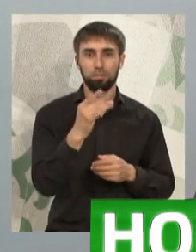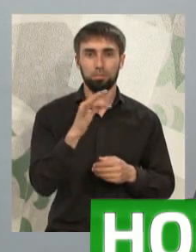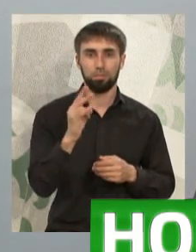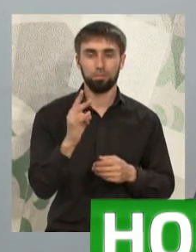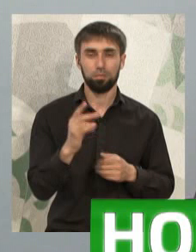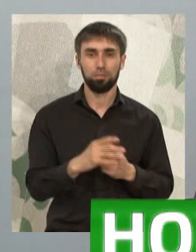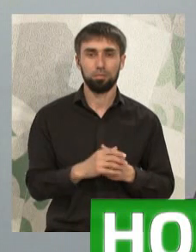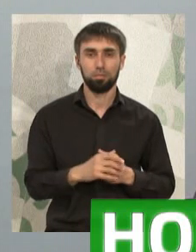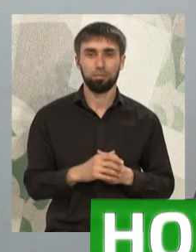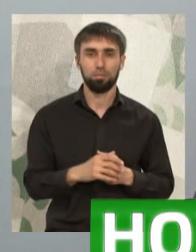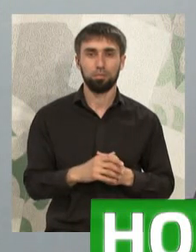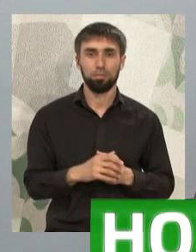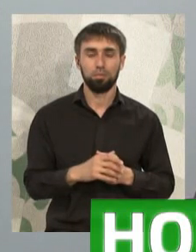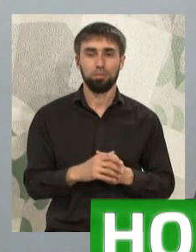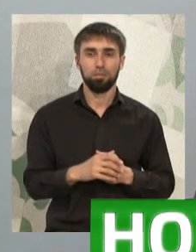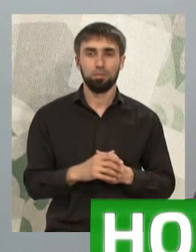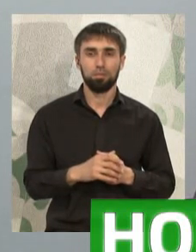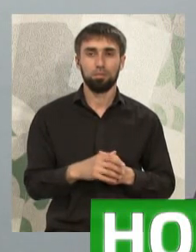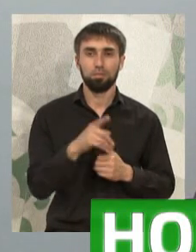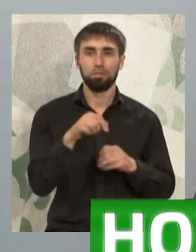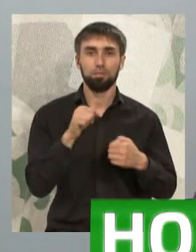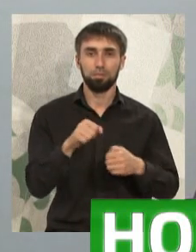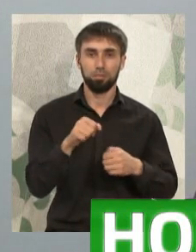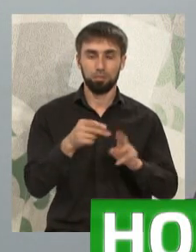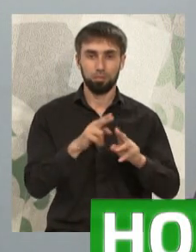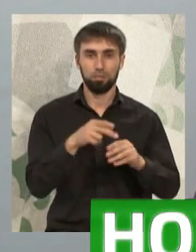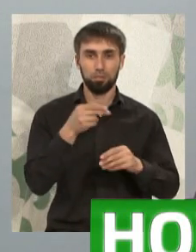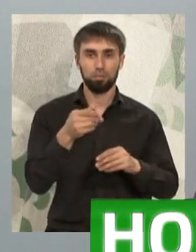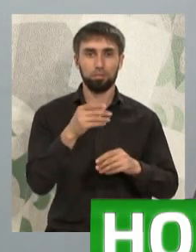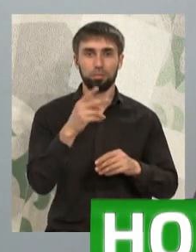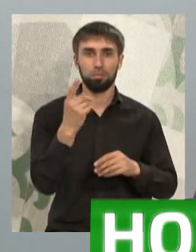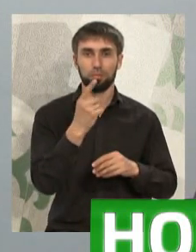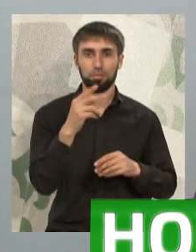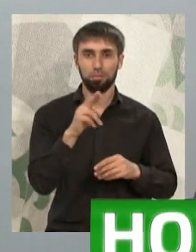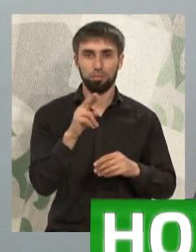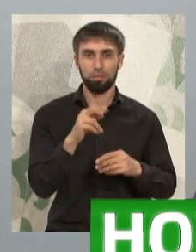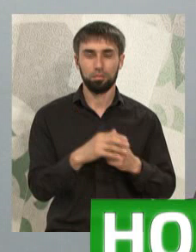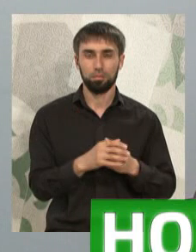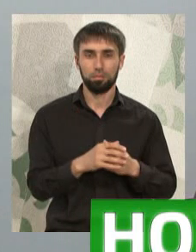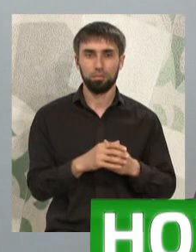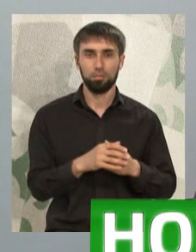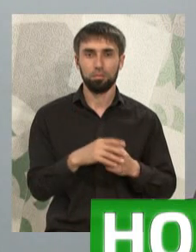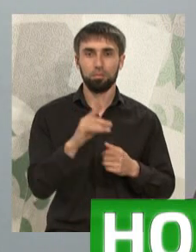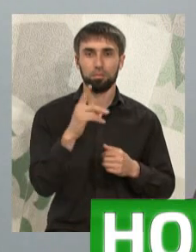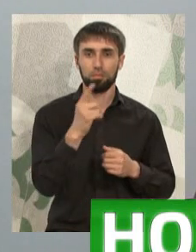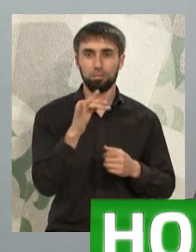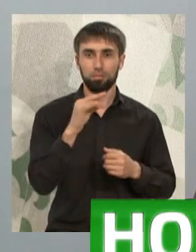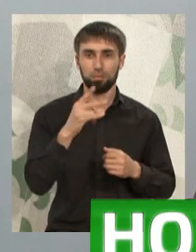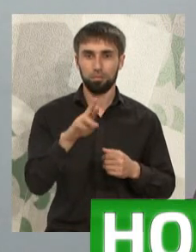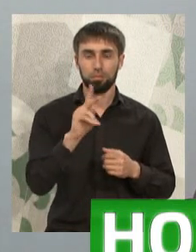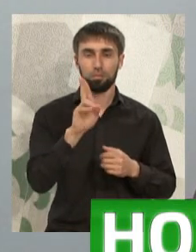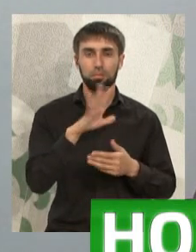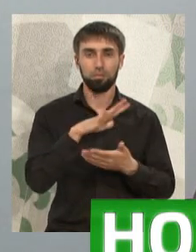учетом права этой выплаты с 1 января. То есть 1 июня граждане, подавшие